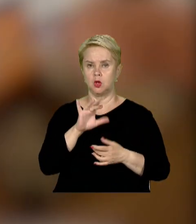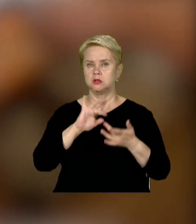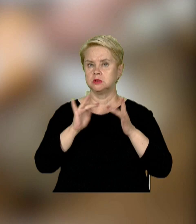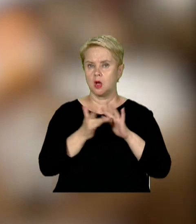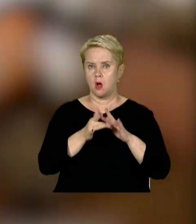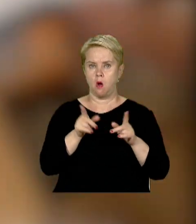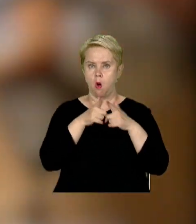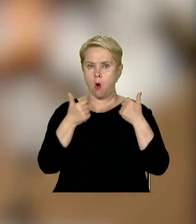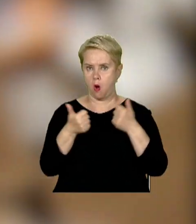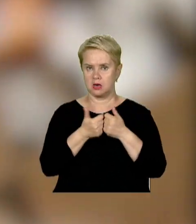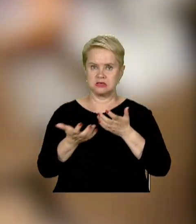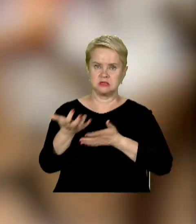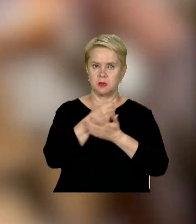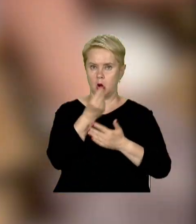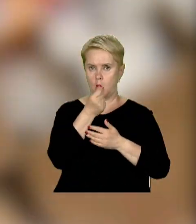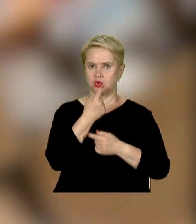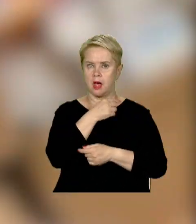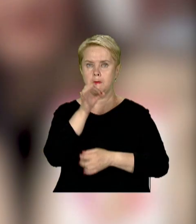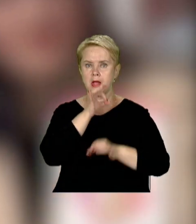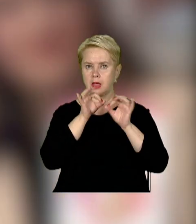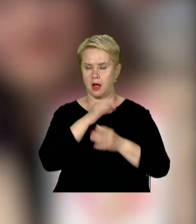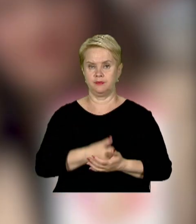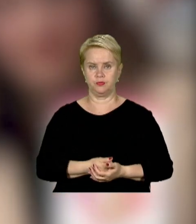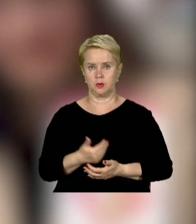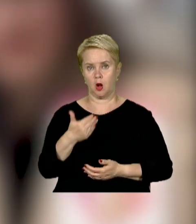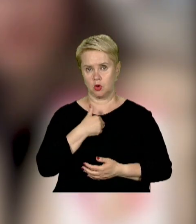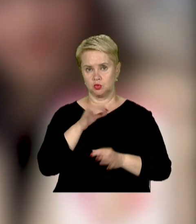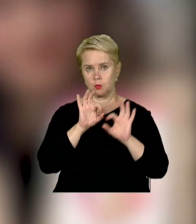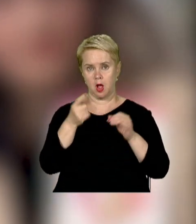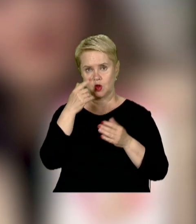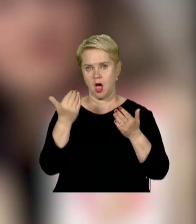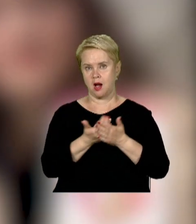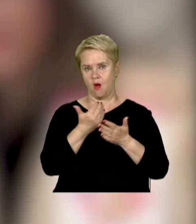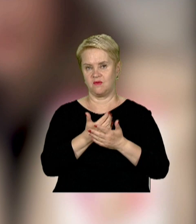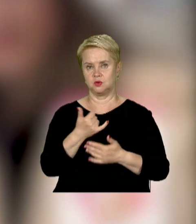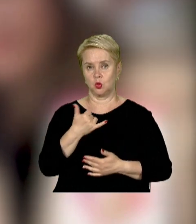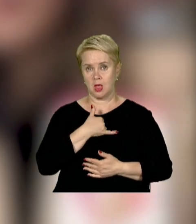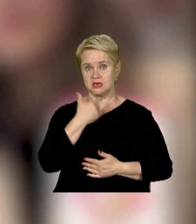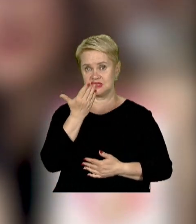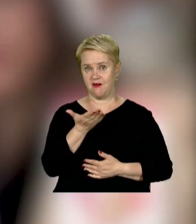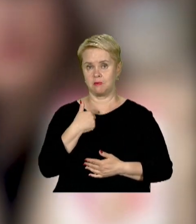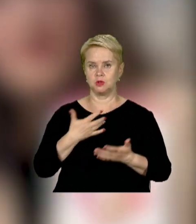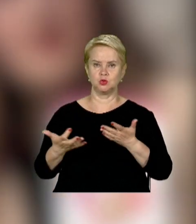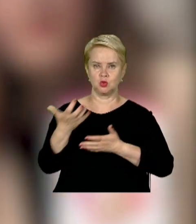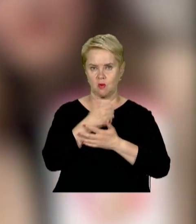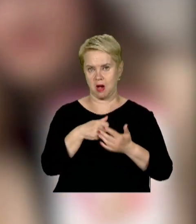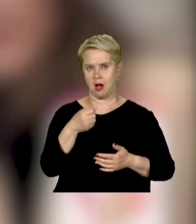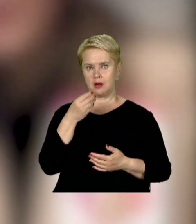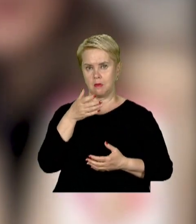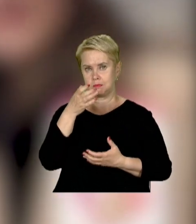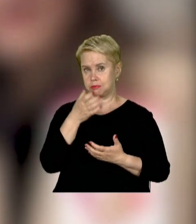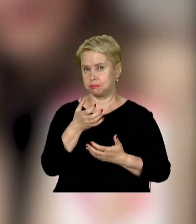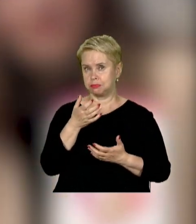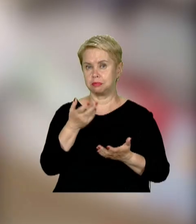соціальних мережах організувала збір коштів на медикаменти. Хочу поделиться одной радостной новостью. В наш с вами банке мы собрали уже